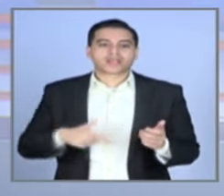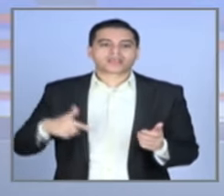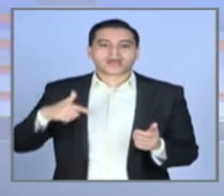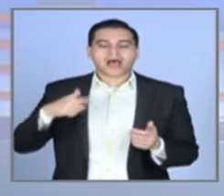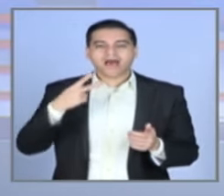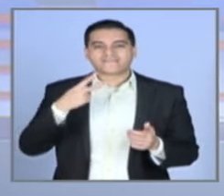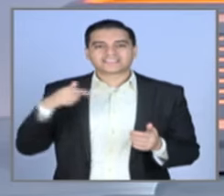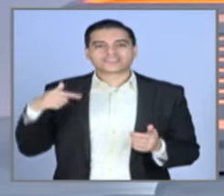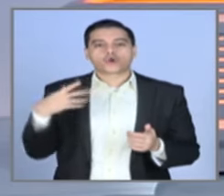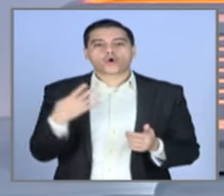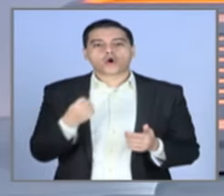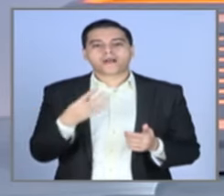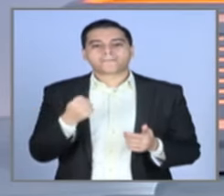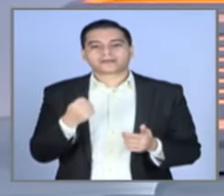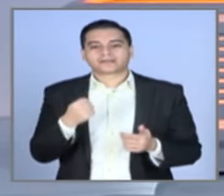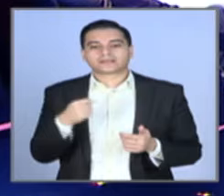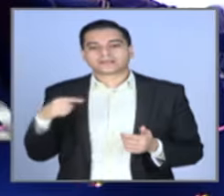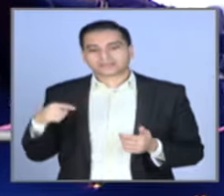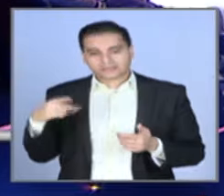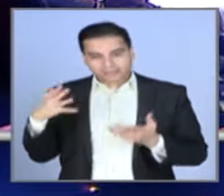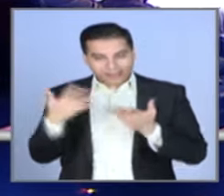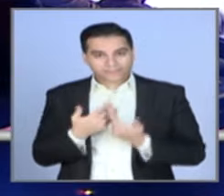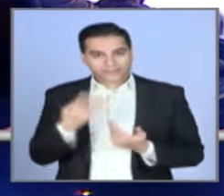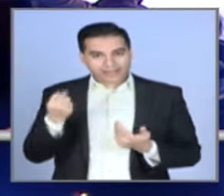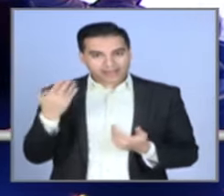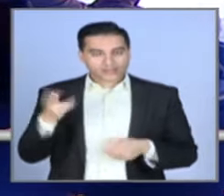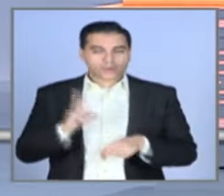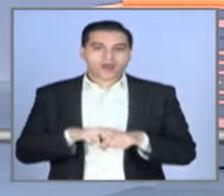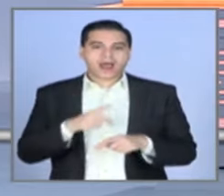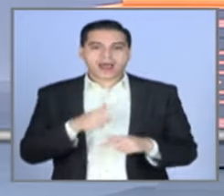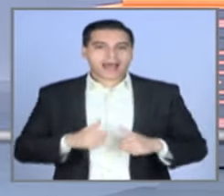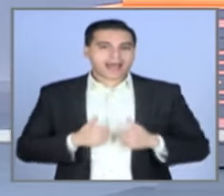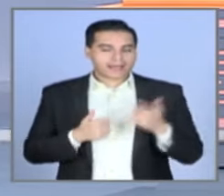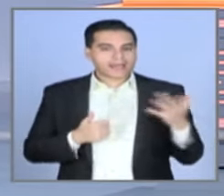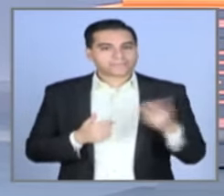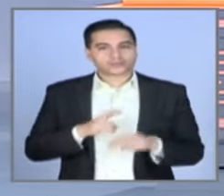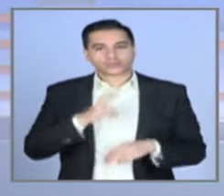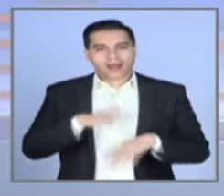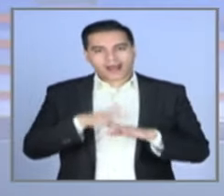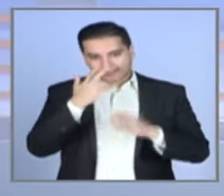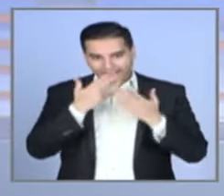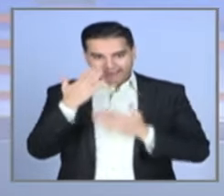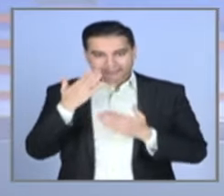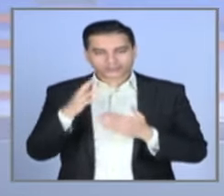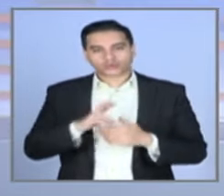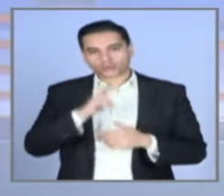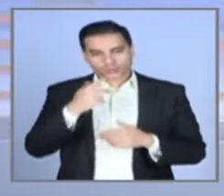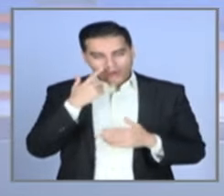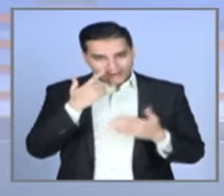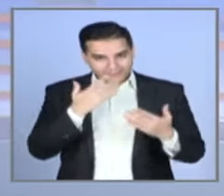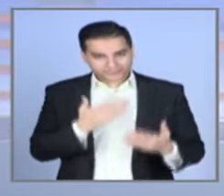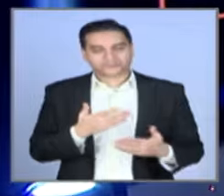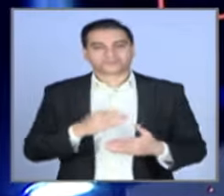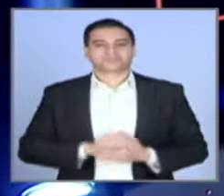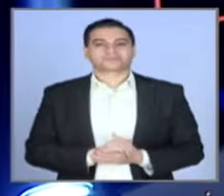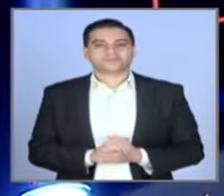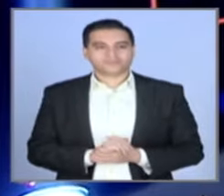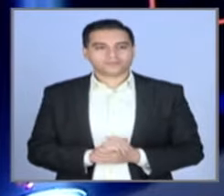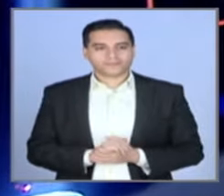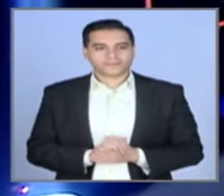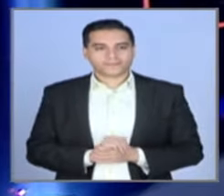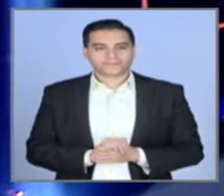2046. 10 نقاط، عيلة عيسى 30، عيلة الحياة عندنا سؤال في التاريخ. تاريخ والسؤال: